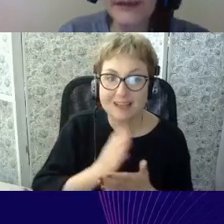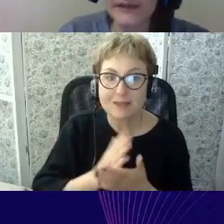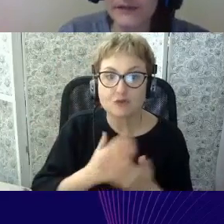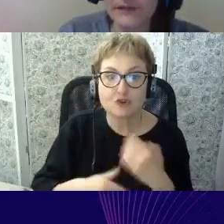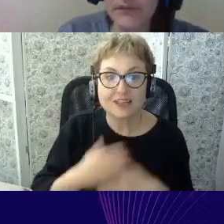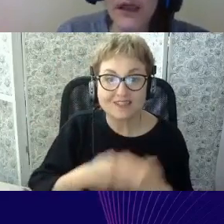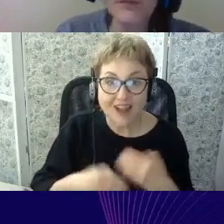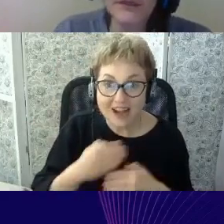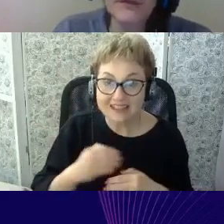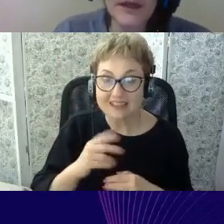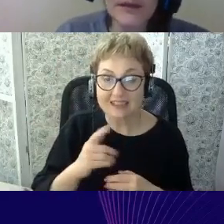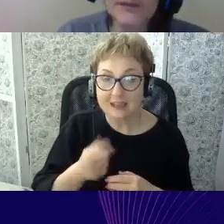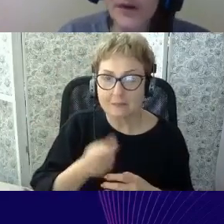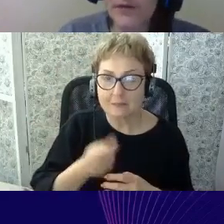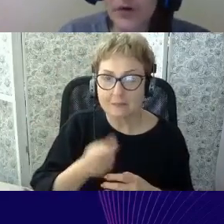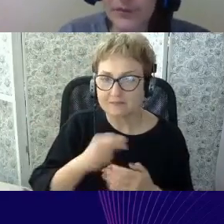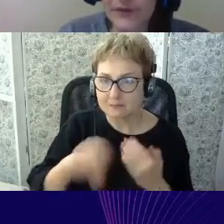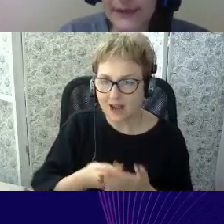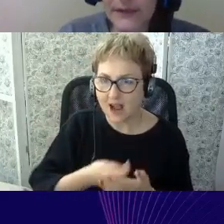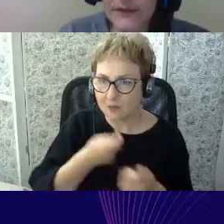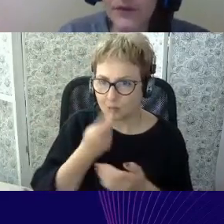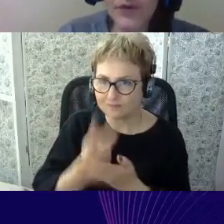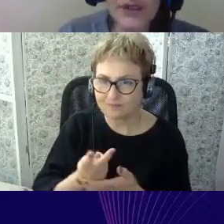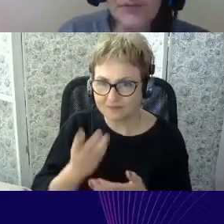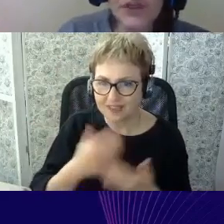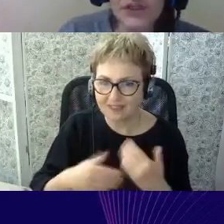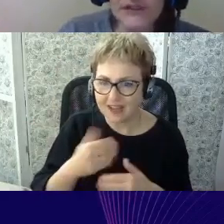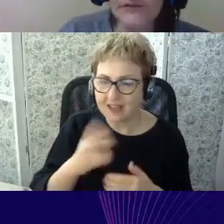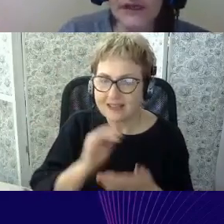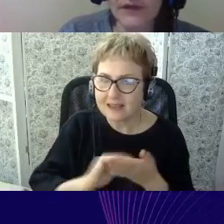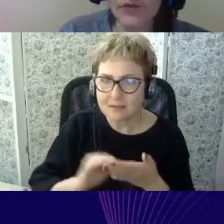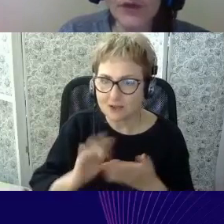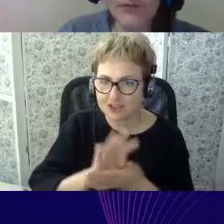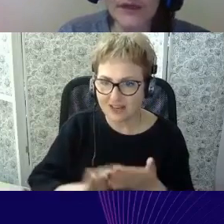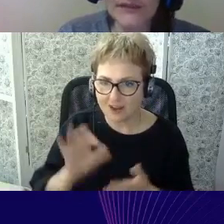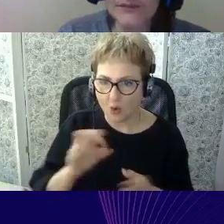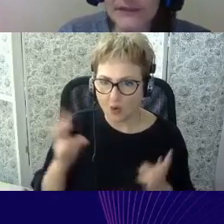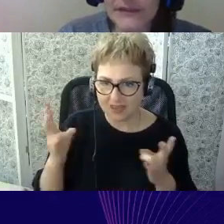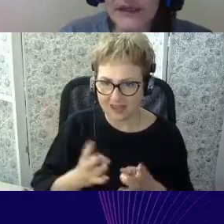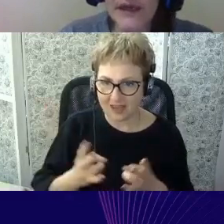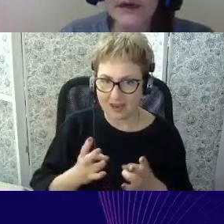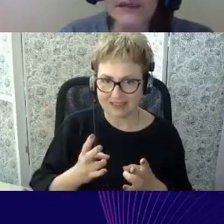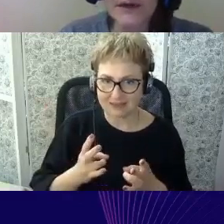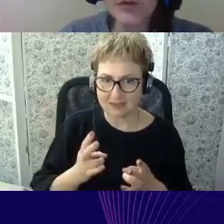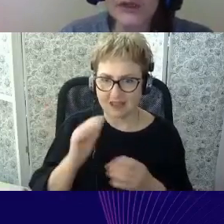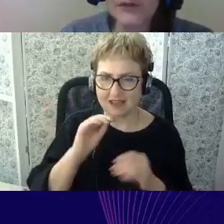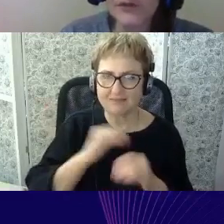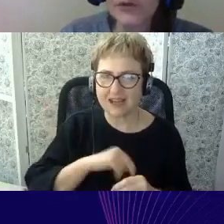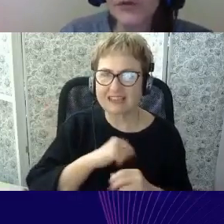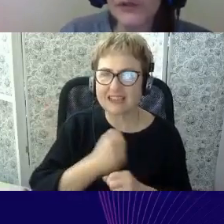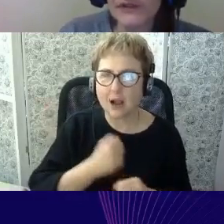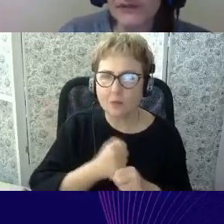имеющий инвалидность, предъявляет справку об инвалидности, но не пишет заявление о необходимости